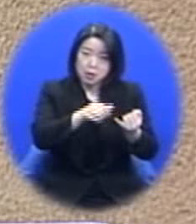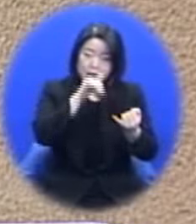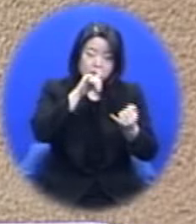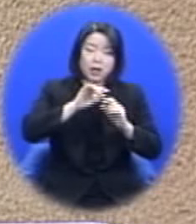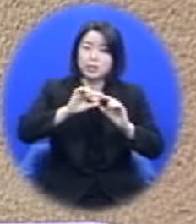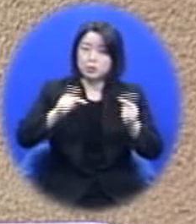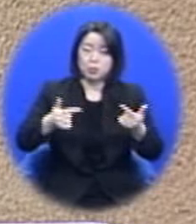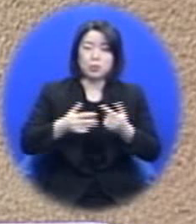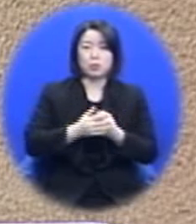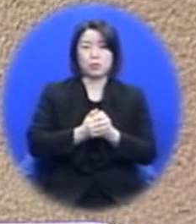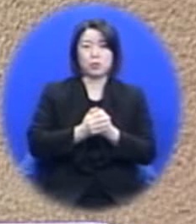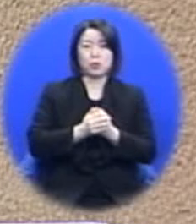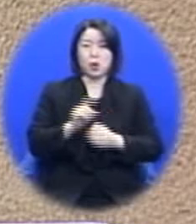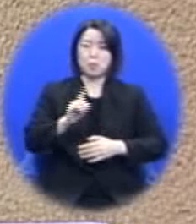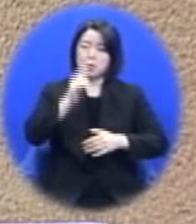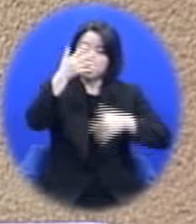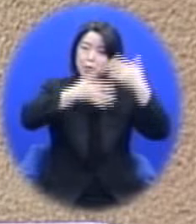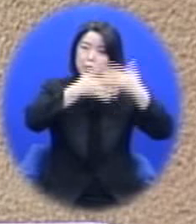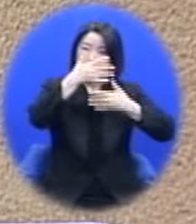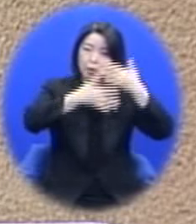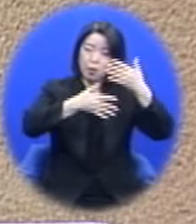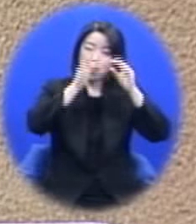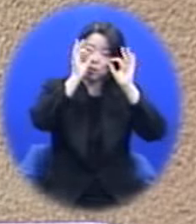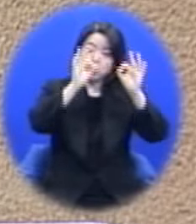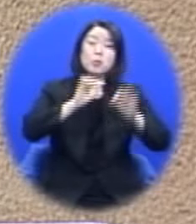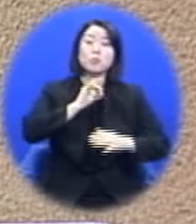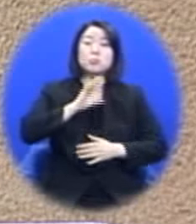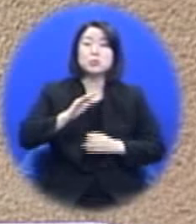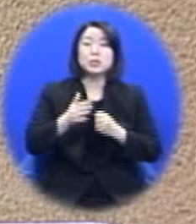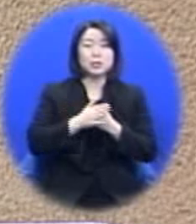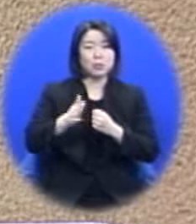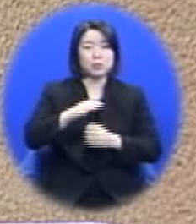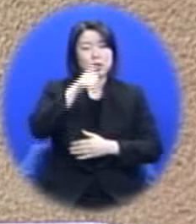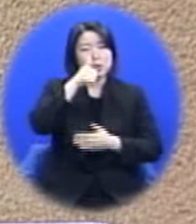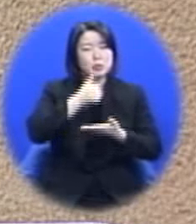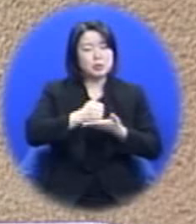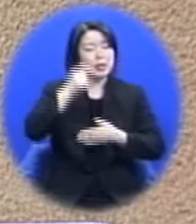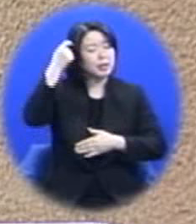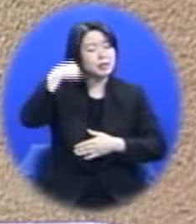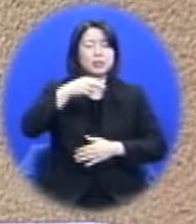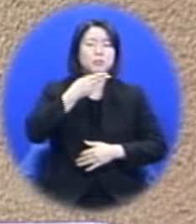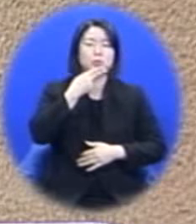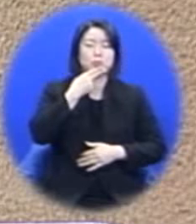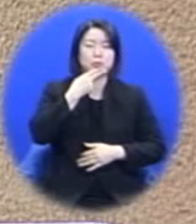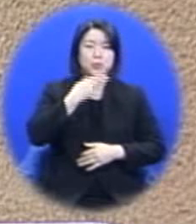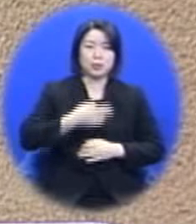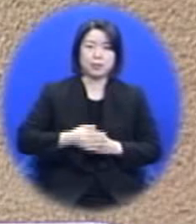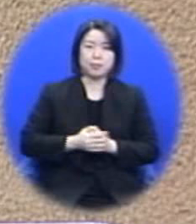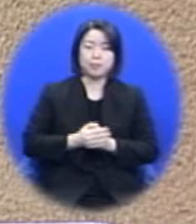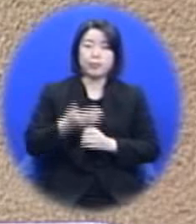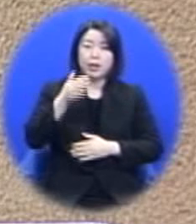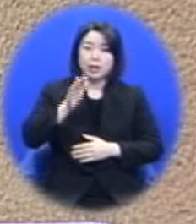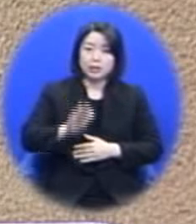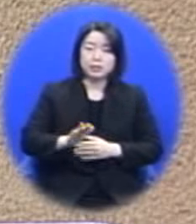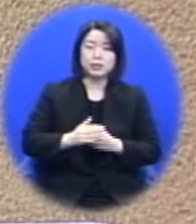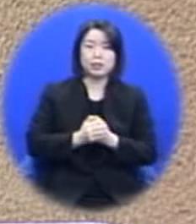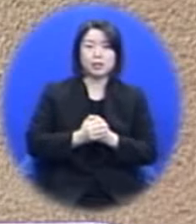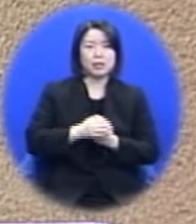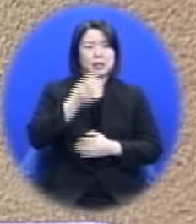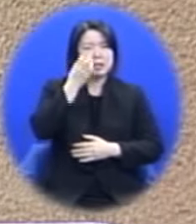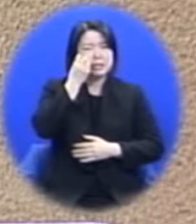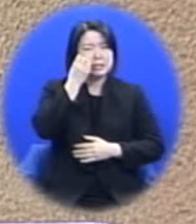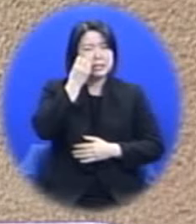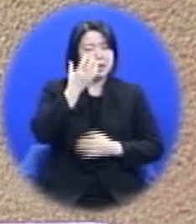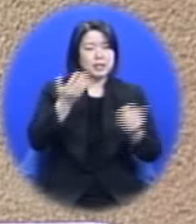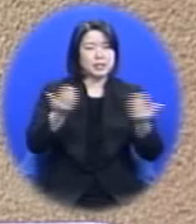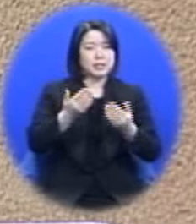이렇게 무슨 영화를 보는 것 자체가 무슨 죄일까 이런 생각을 했었다는 거예요. 그런데 참 이상한 일이